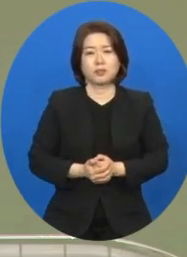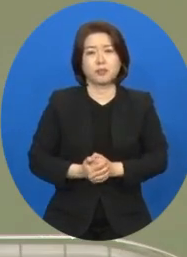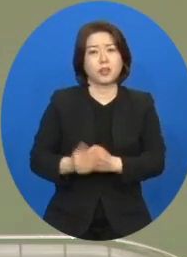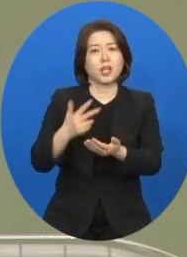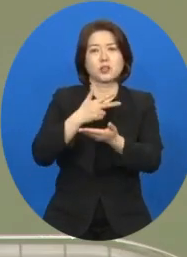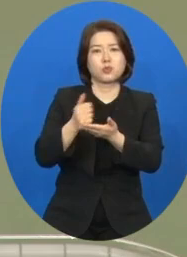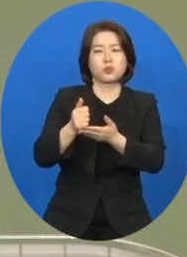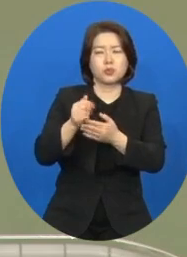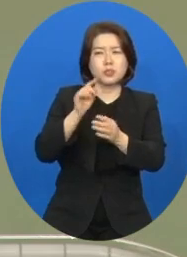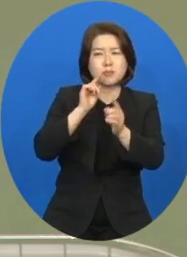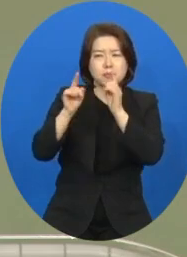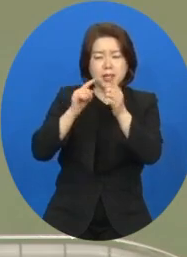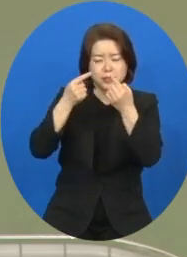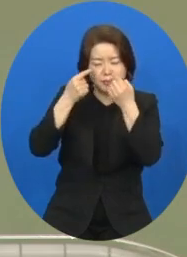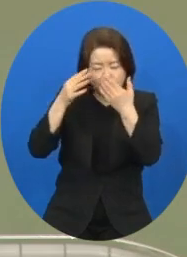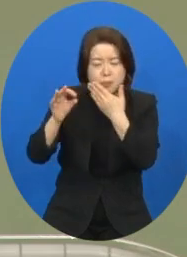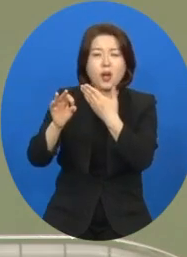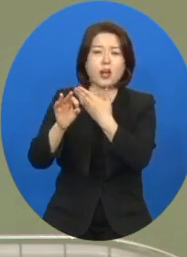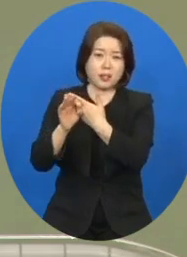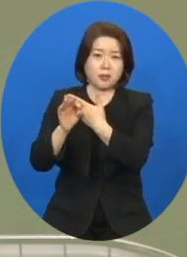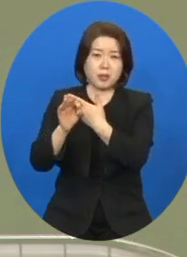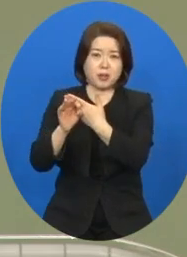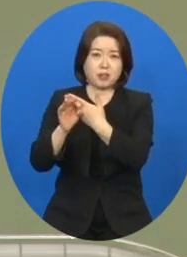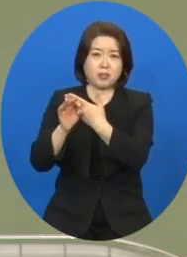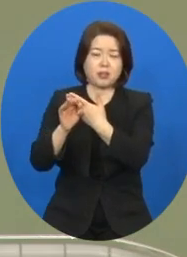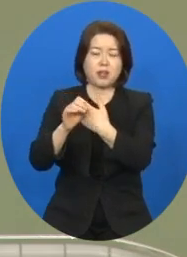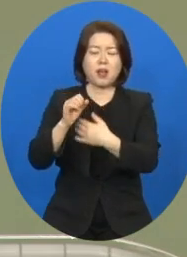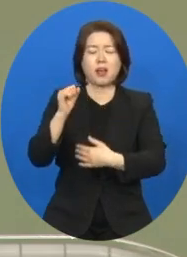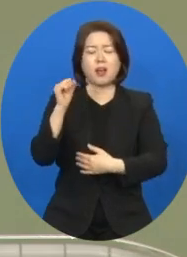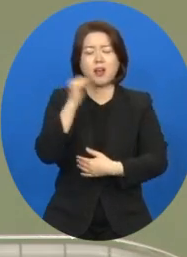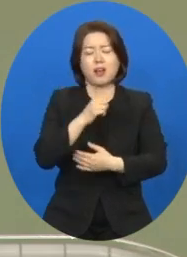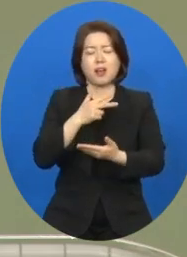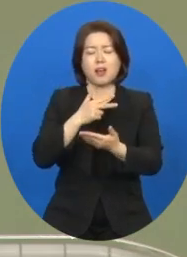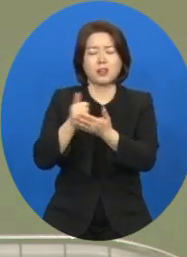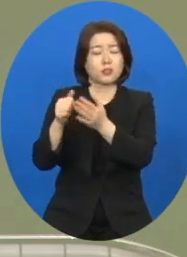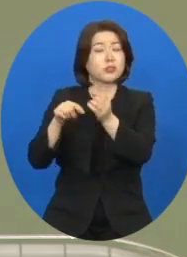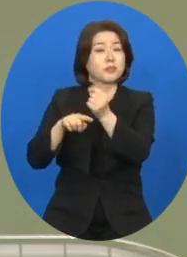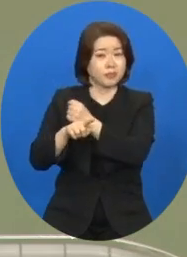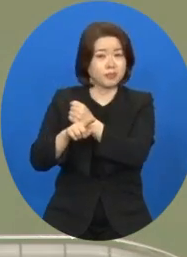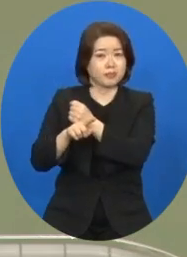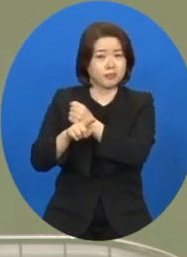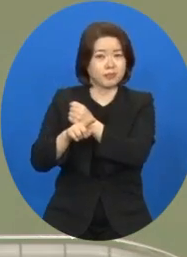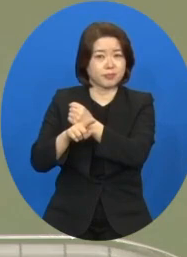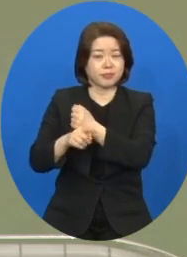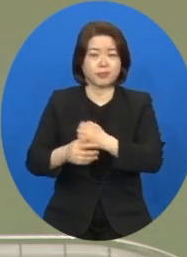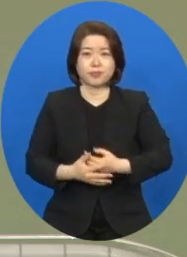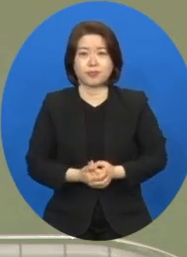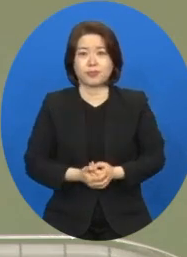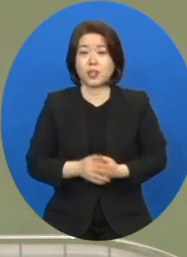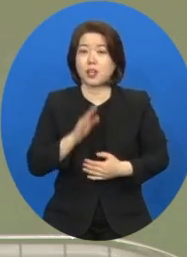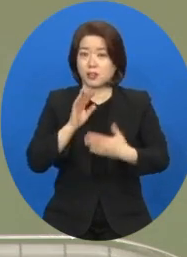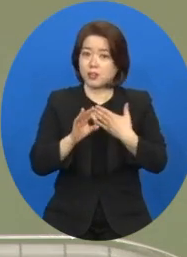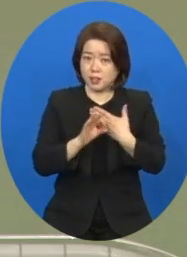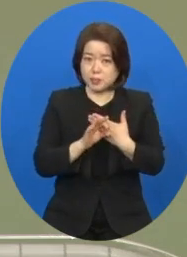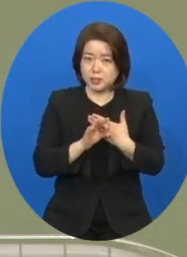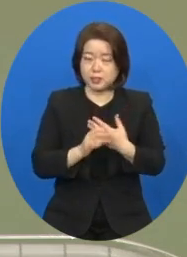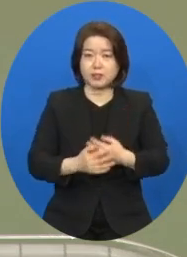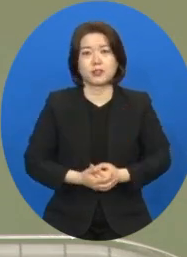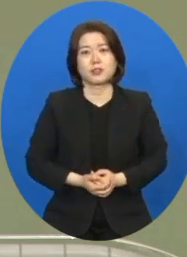주님의 말씀이 분명하다면 아 이게 주의 뜻이구나 그렇다면